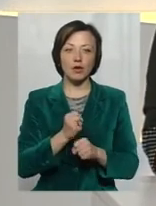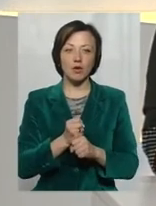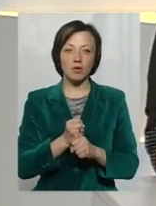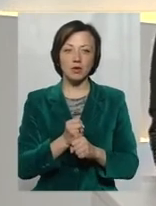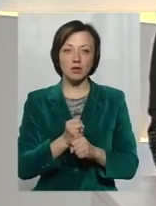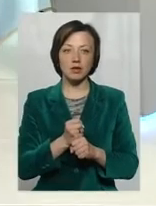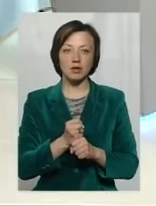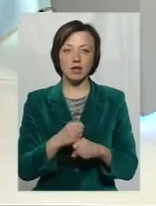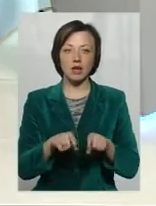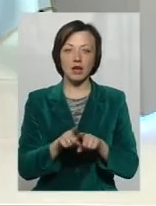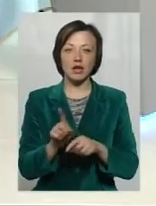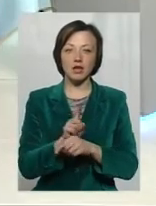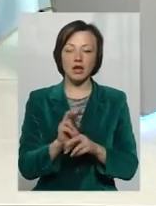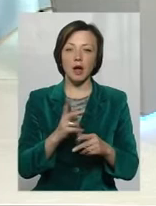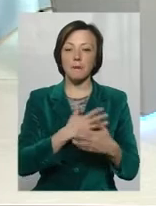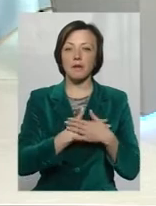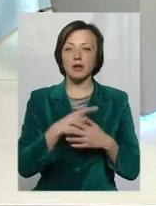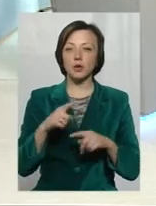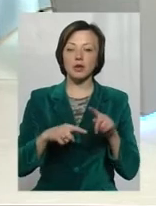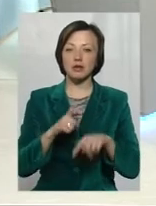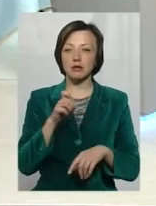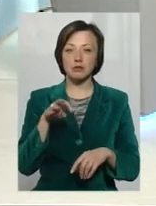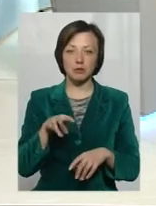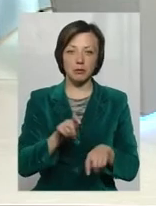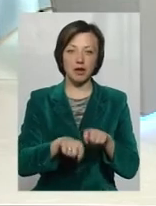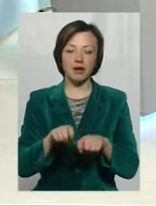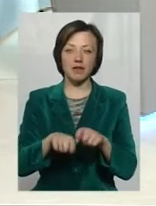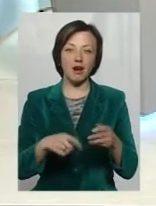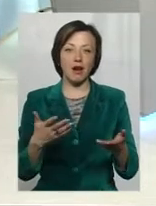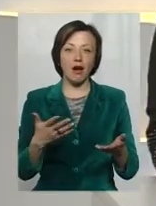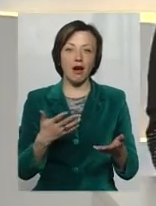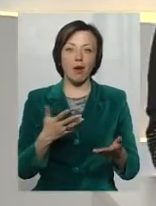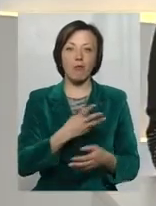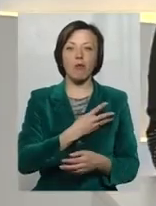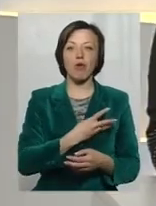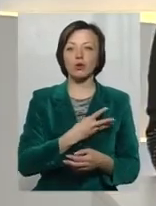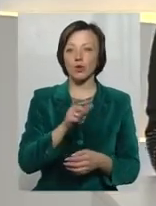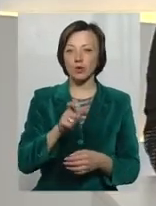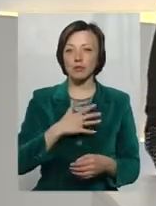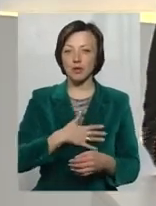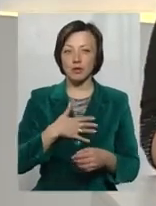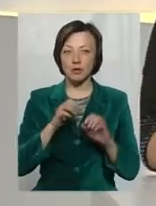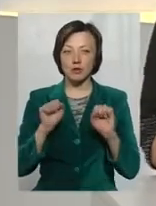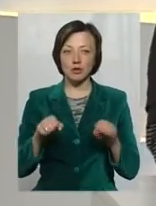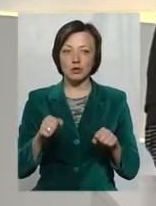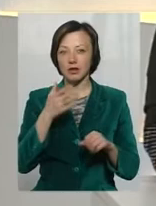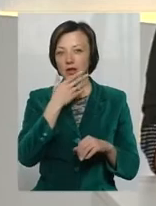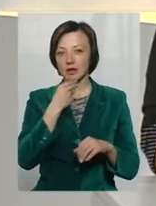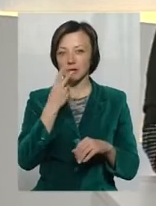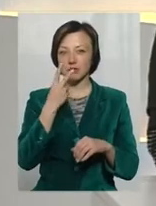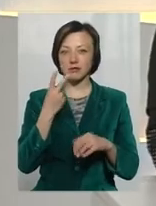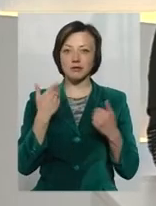таким критеріям, до прикладу, як патріотизм чи перевірка мотивації? Людина, коли переживає, вона може гарний зробити вигляд,